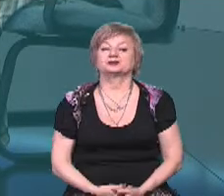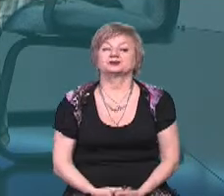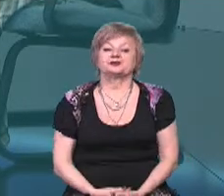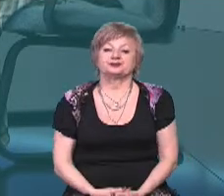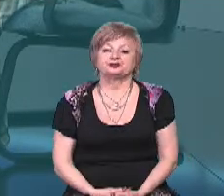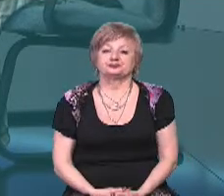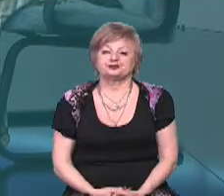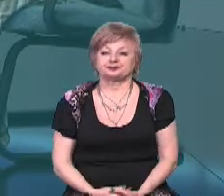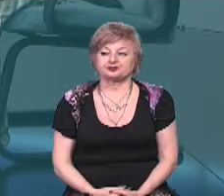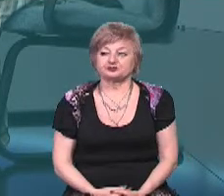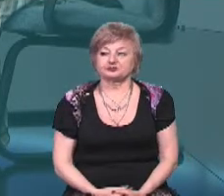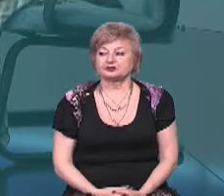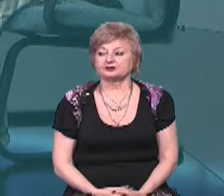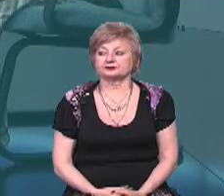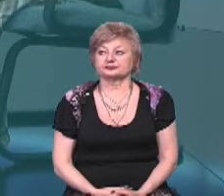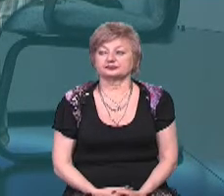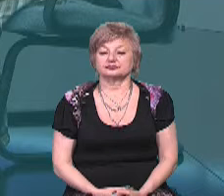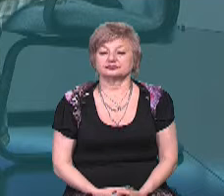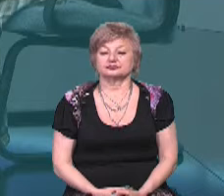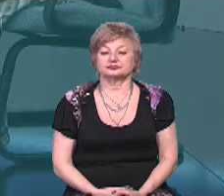пана Віктора.